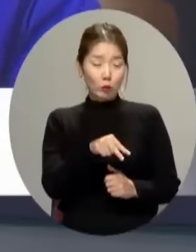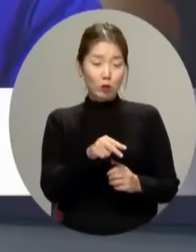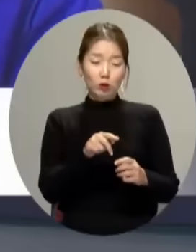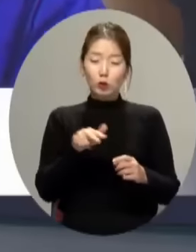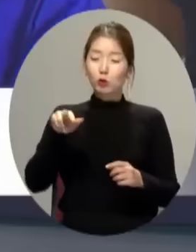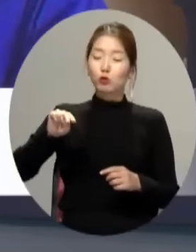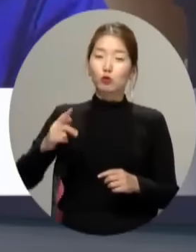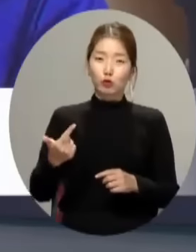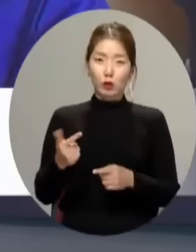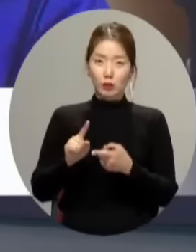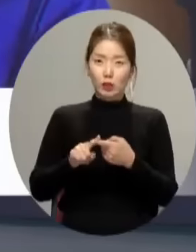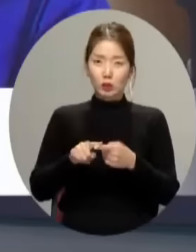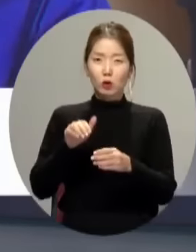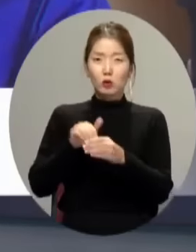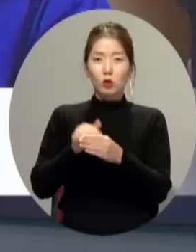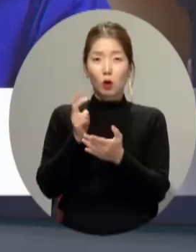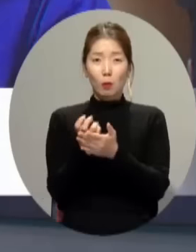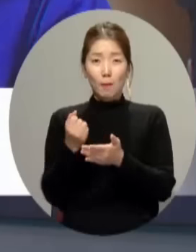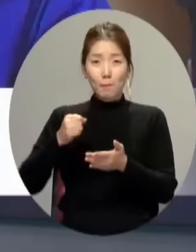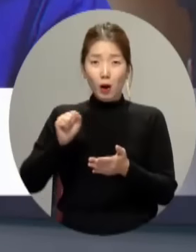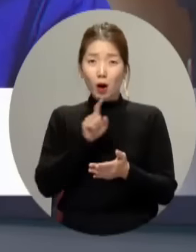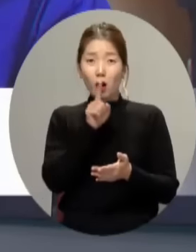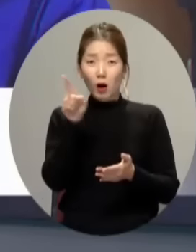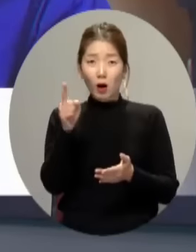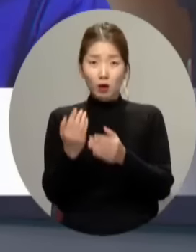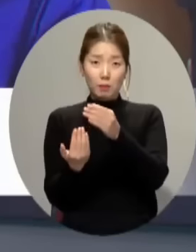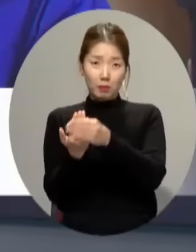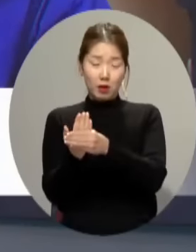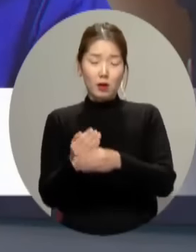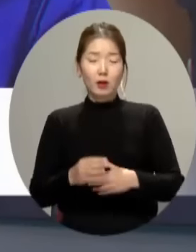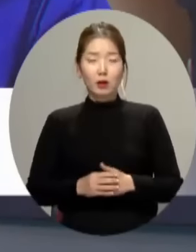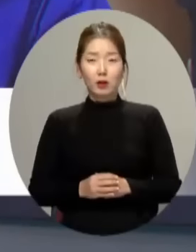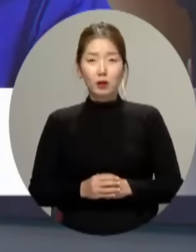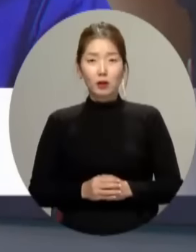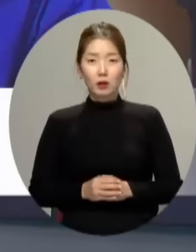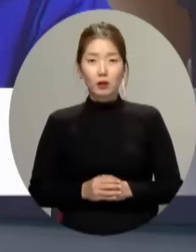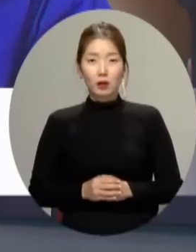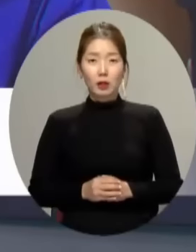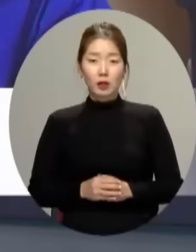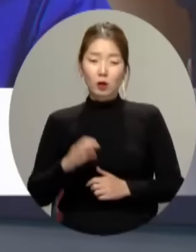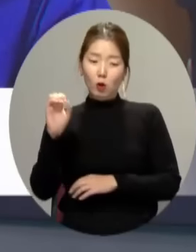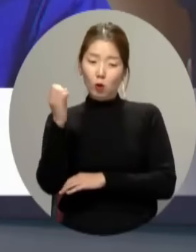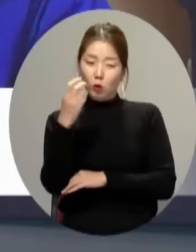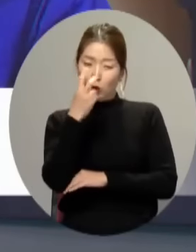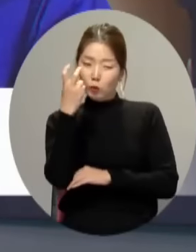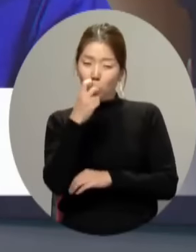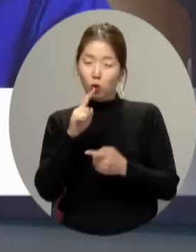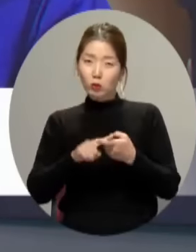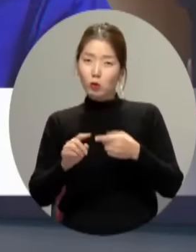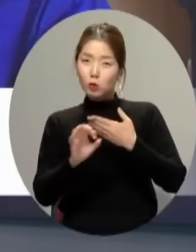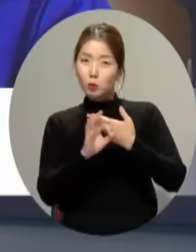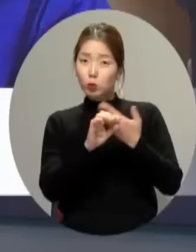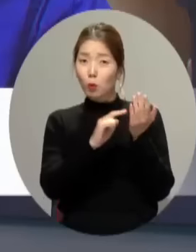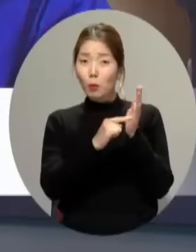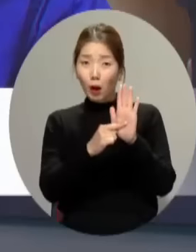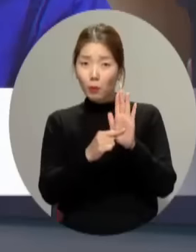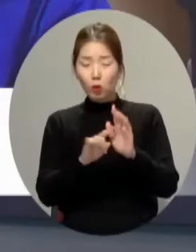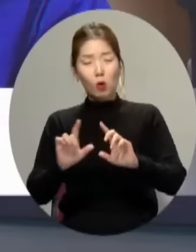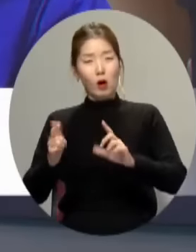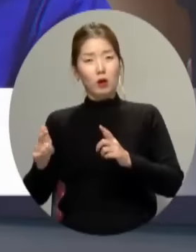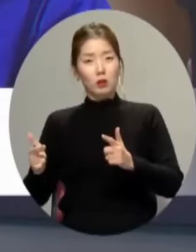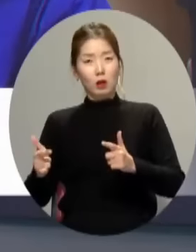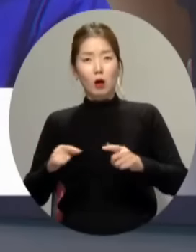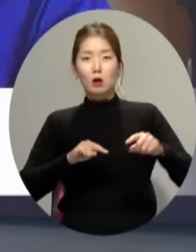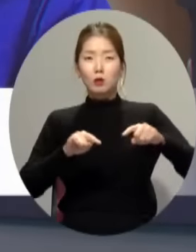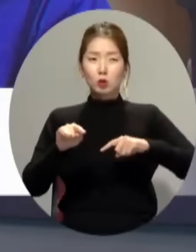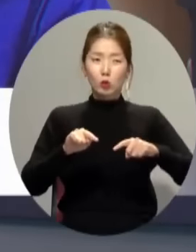윤준병 후보를 선거법 위반으로 고발하는 일이 벌어졌기 때문인데요 언론사 여론 주사를 임의대로 공표했다 아니다